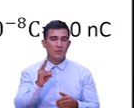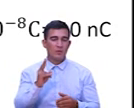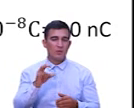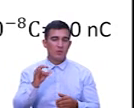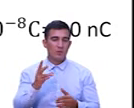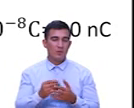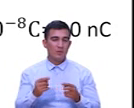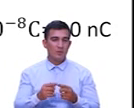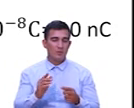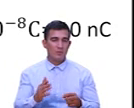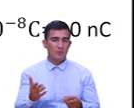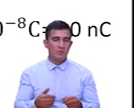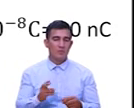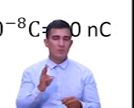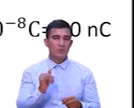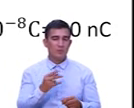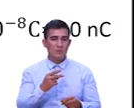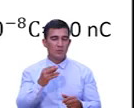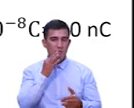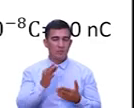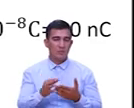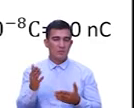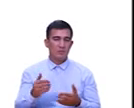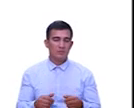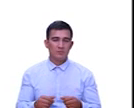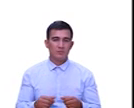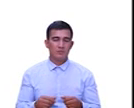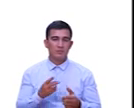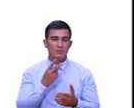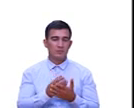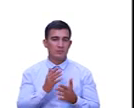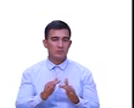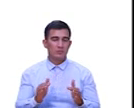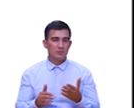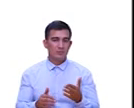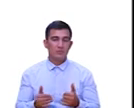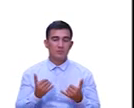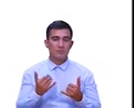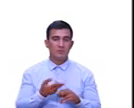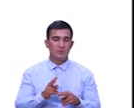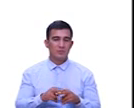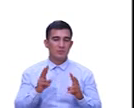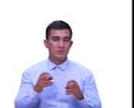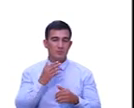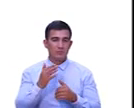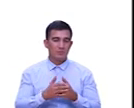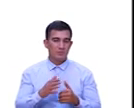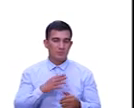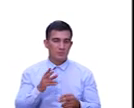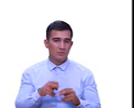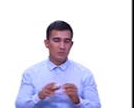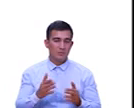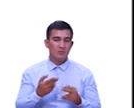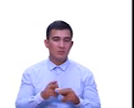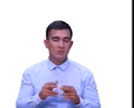Javob Q barobar 10 nanokulon. Aziz o'quvchilar, bugungi mavzuyimiz shulardan iborat edi. Ana